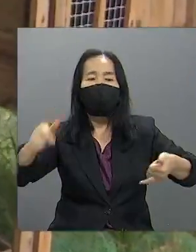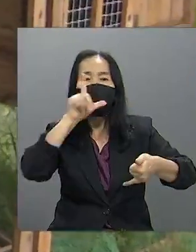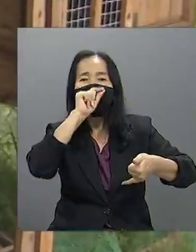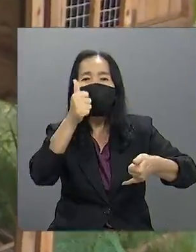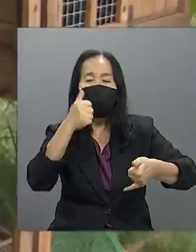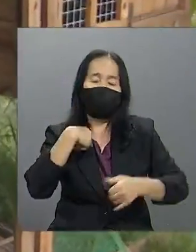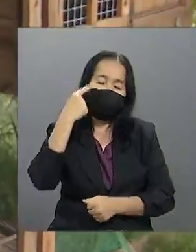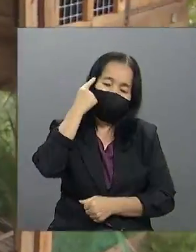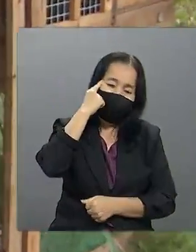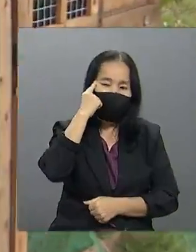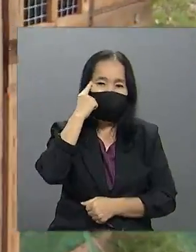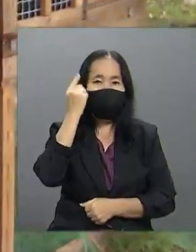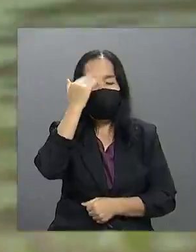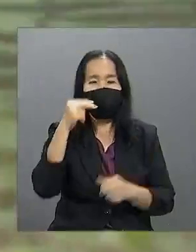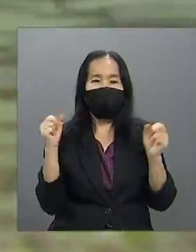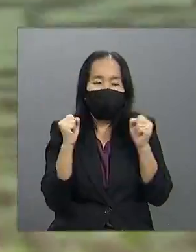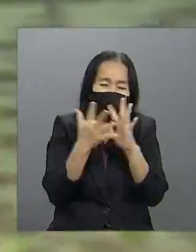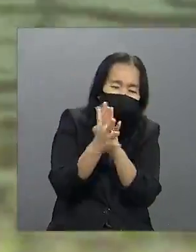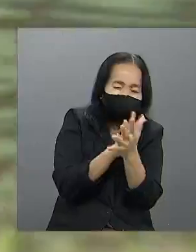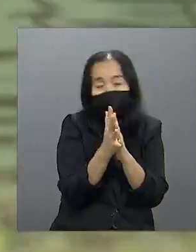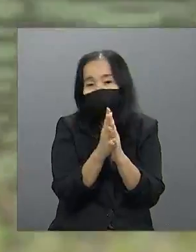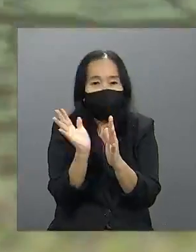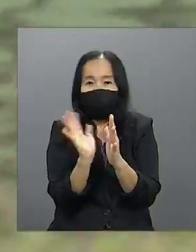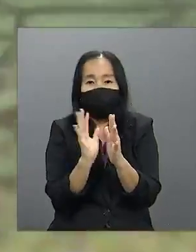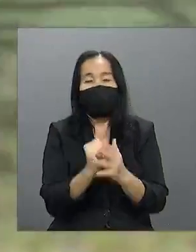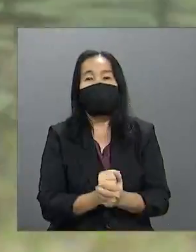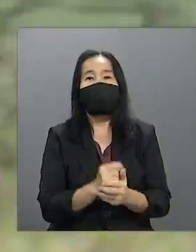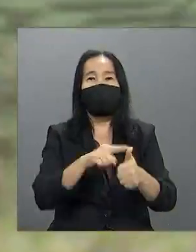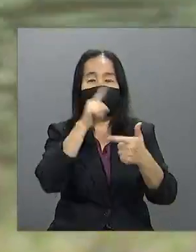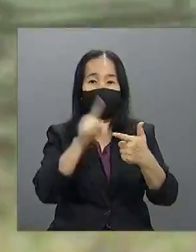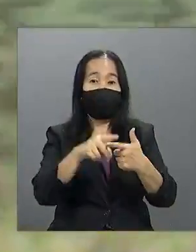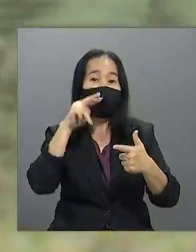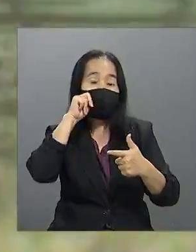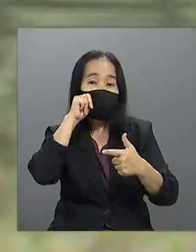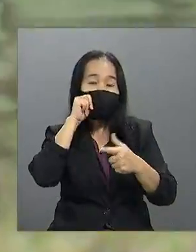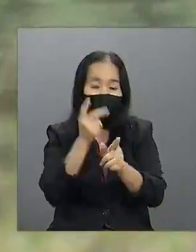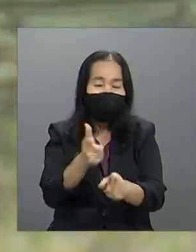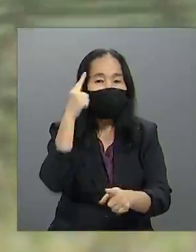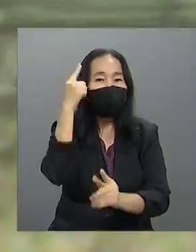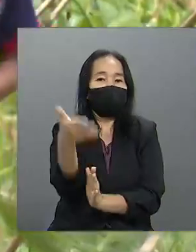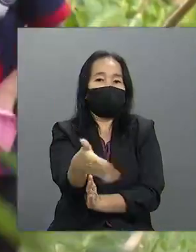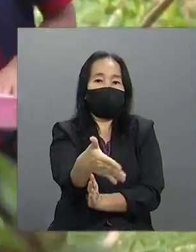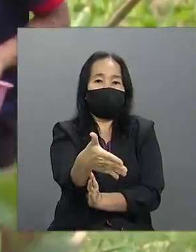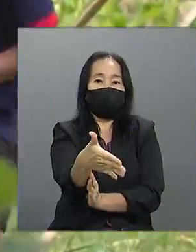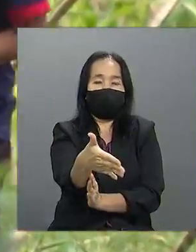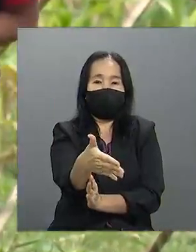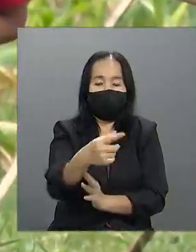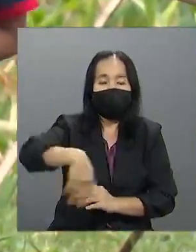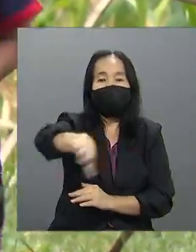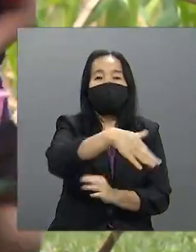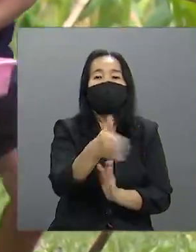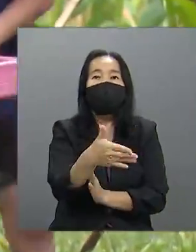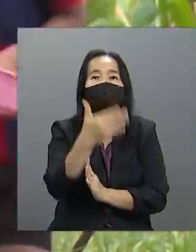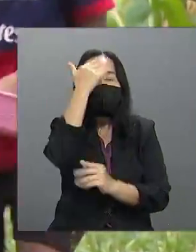เดี๋ยวมันจะแออัดเกินไปครับแล้วก็ตรงในบ่อก็จะมีเลี้ยงปลาครับปลาก็เยอะเหมือนกันเอาไว้ให้สำหรับเด็